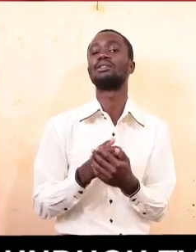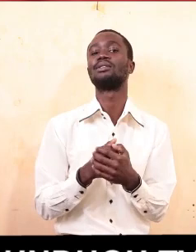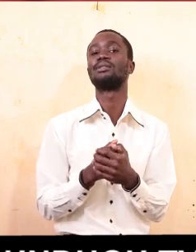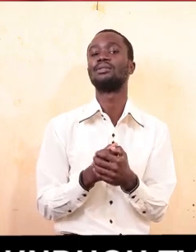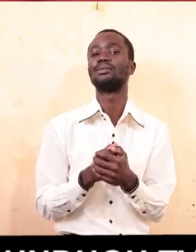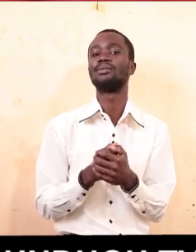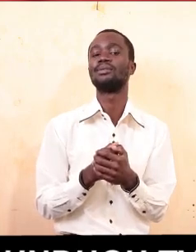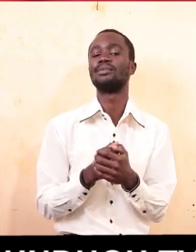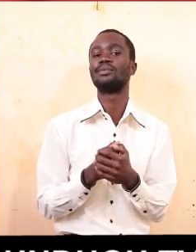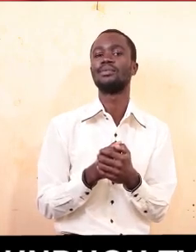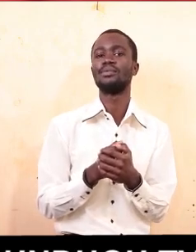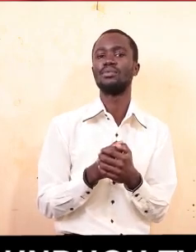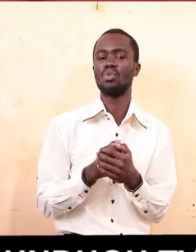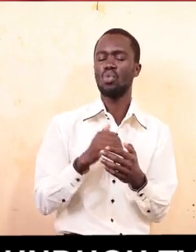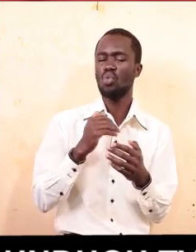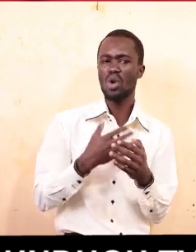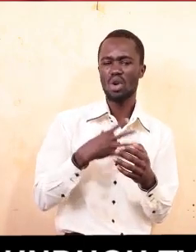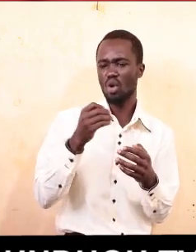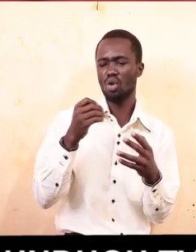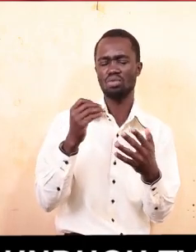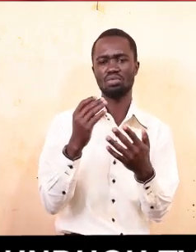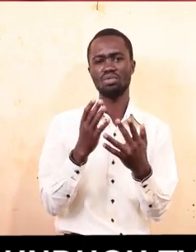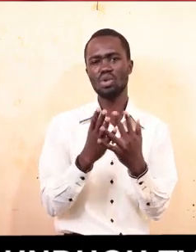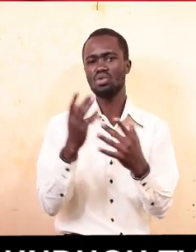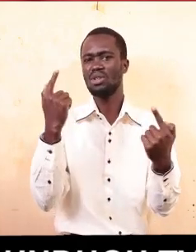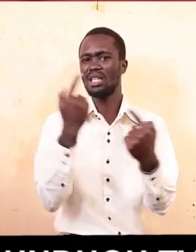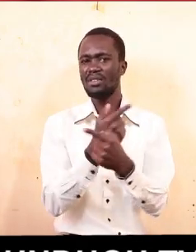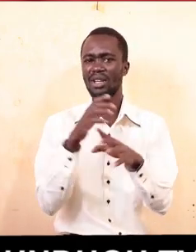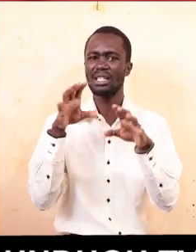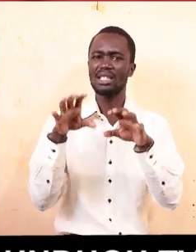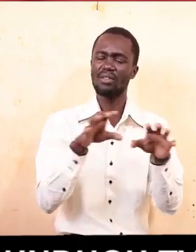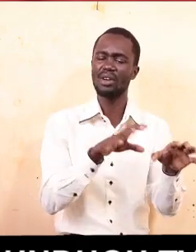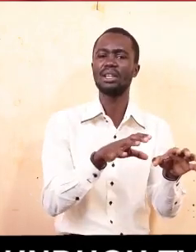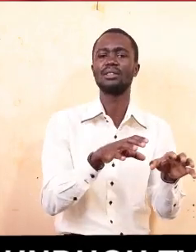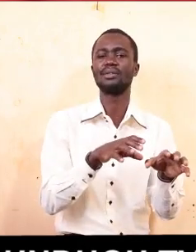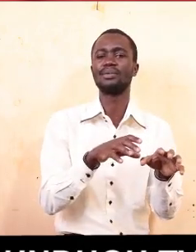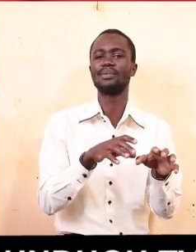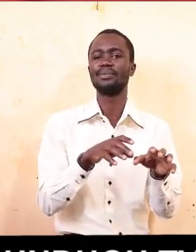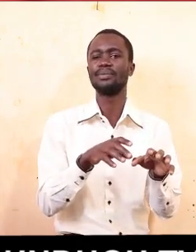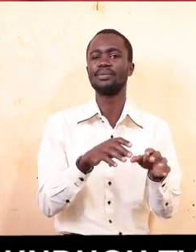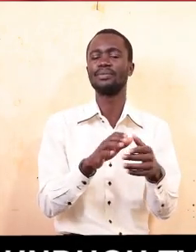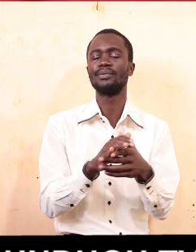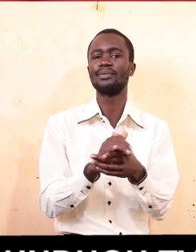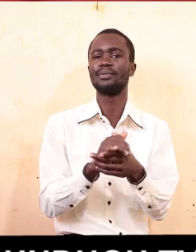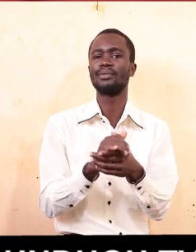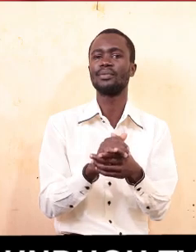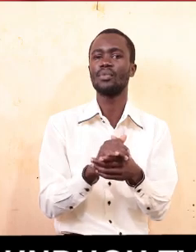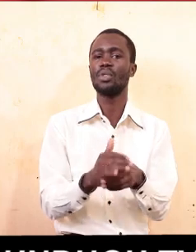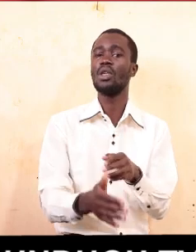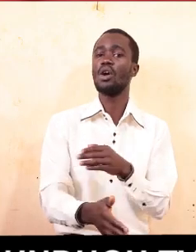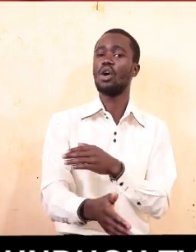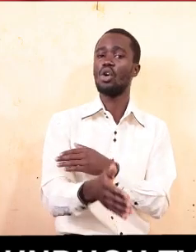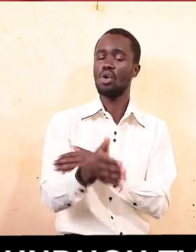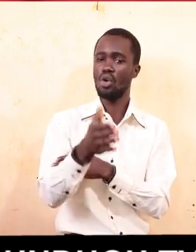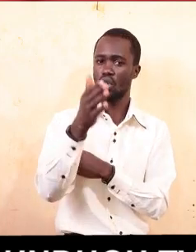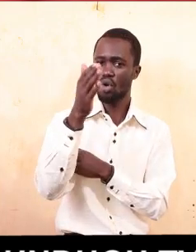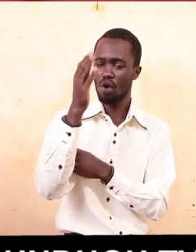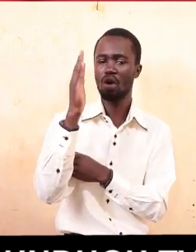ya dhuluma tunazozipata, juu ya hayo mateso na majaribu tunayoyapata. Mungu